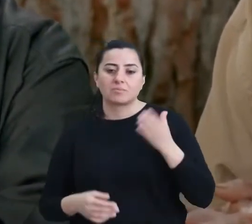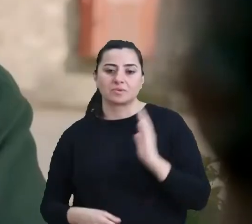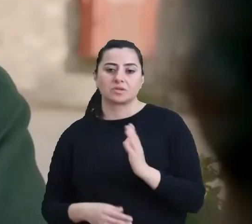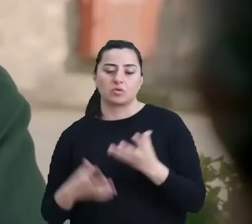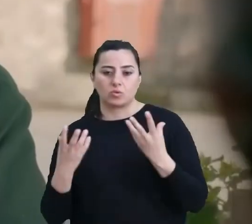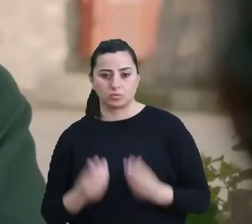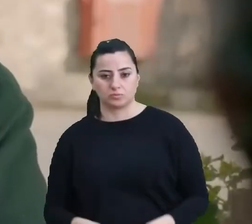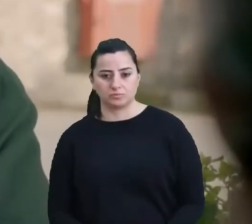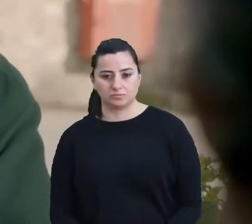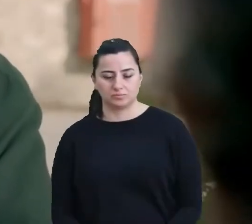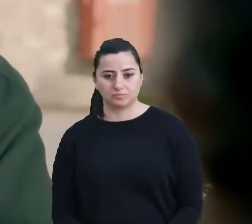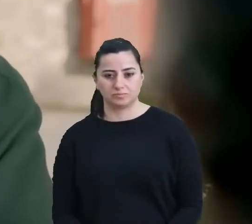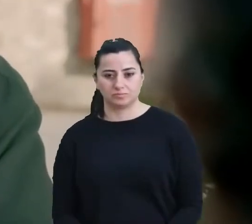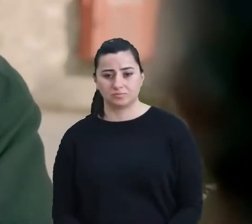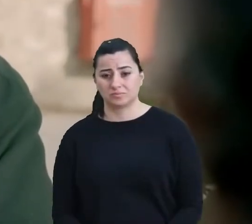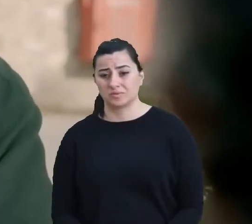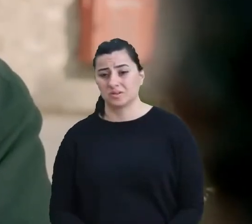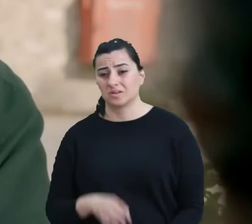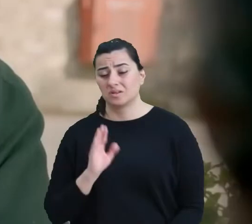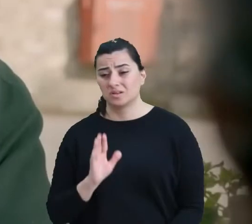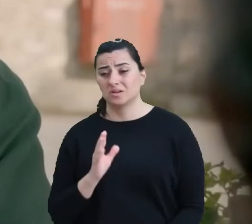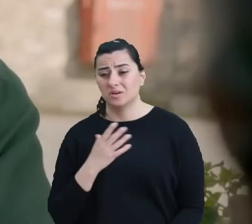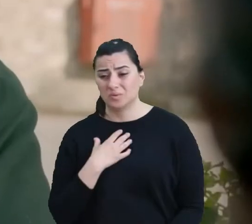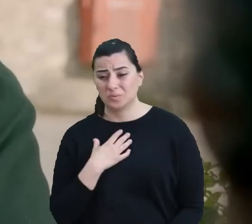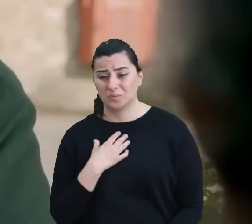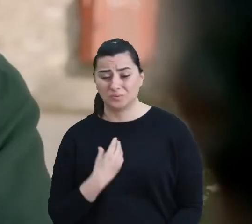cehennem çukurlarına yuvarlaya verir. Yani Cemil,